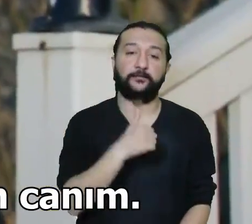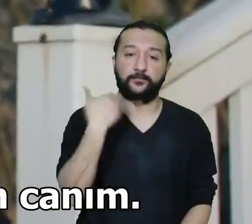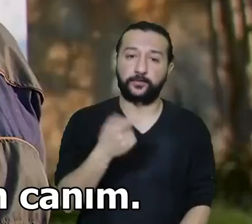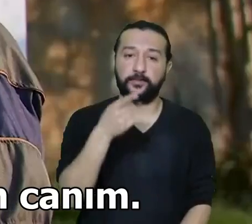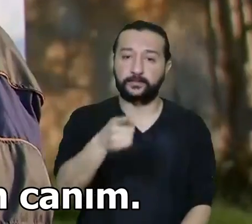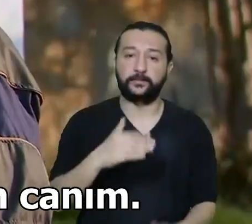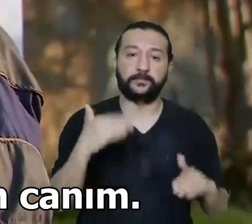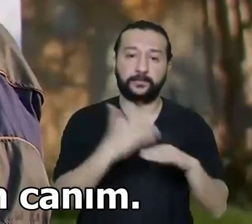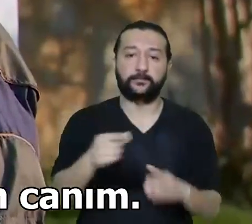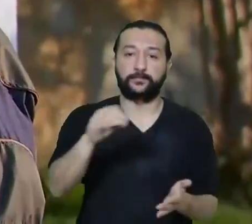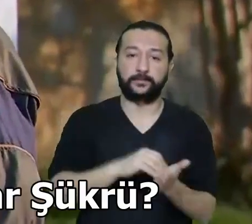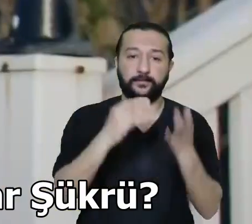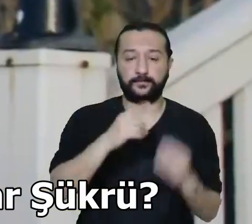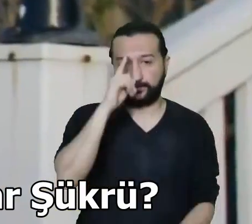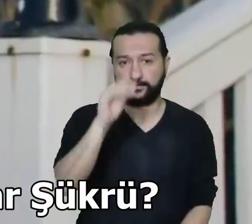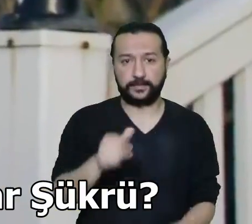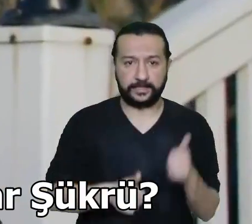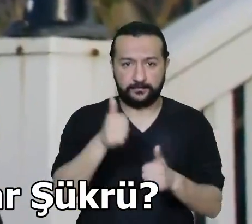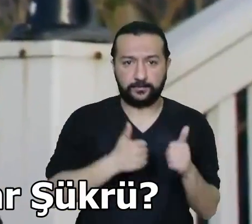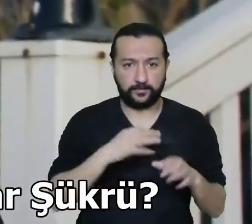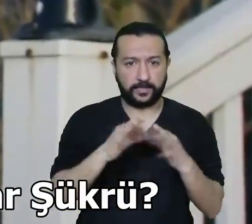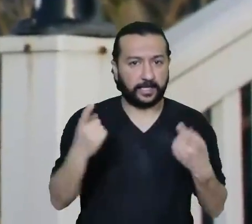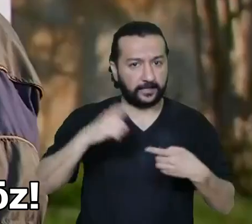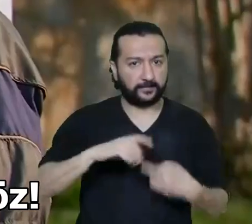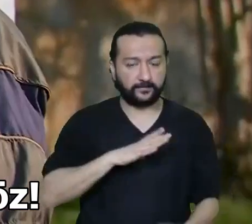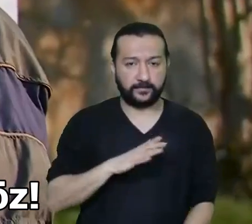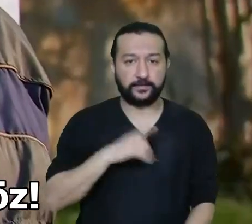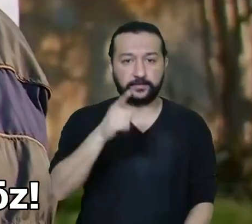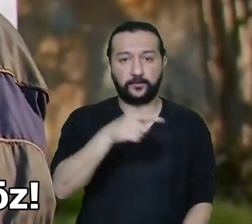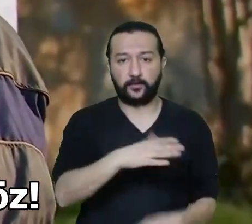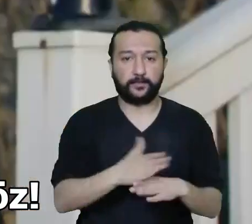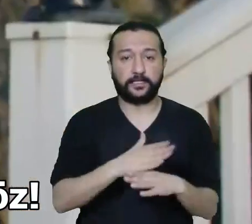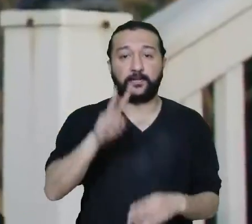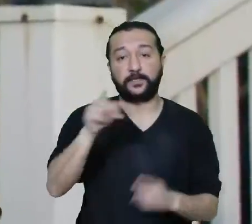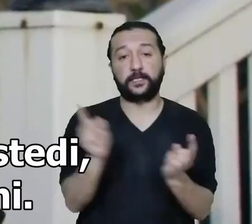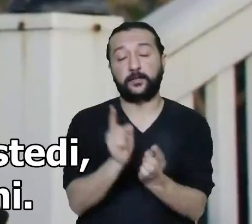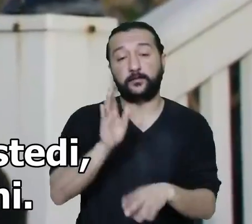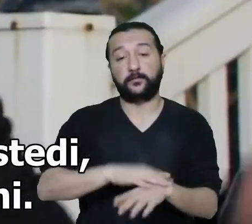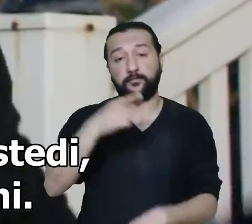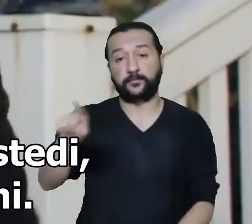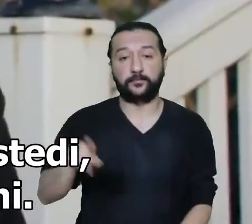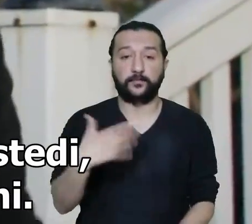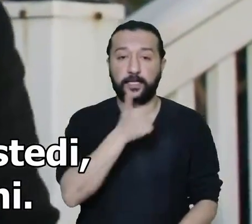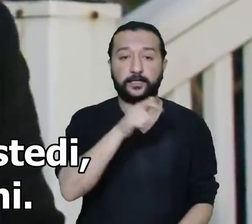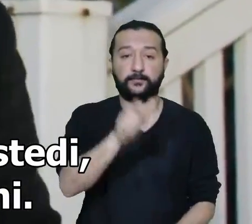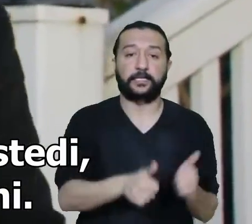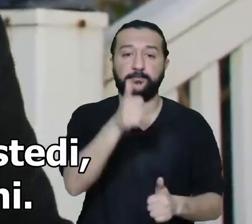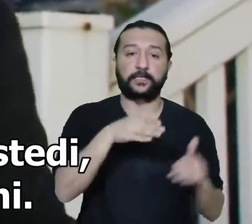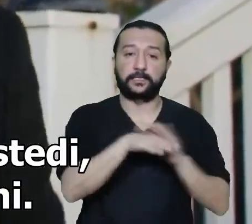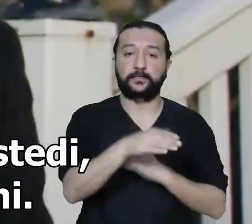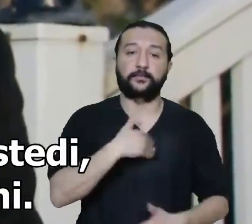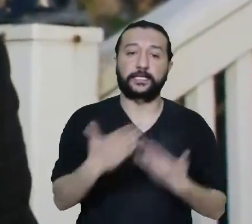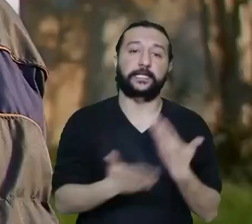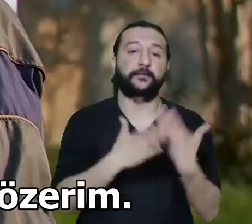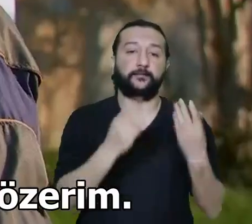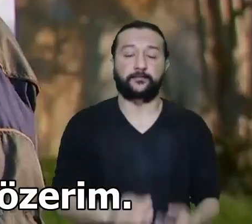sonra da standart başçı alayım canım. Yarışmanın benimle ne alakası var Şükrü? Sen o meseleyi Veysel'le çöz. Adam yarışmaya girmek istedi, ben de